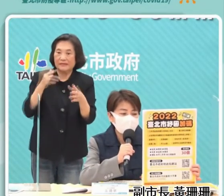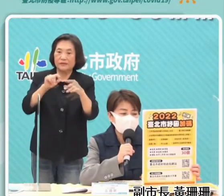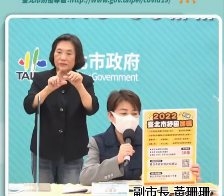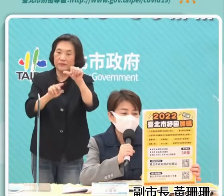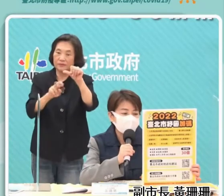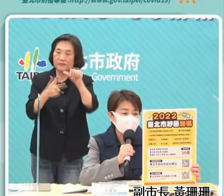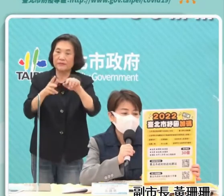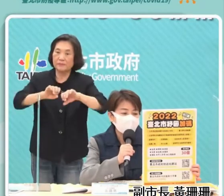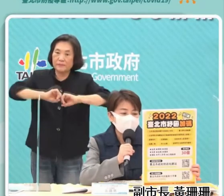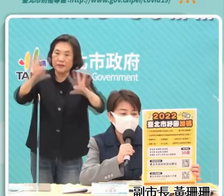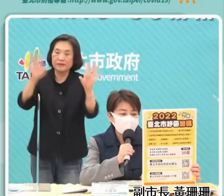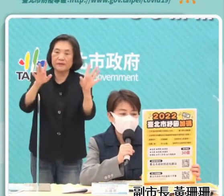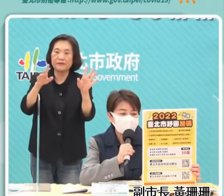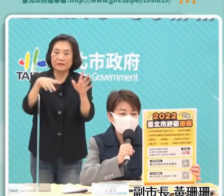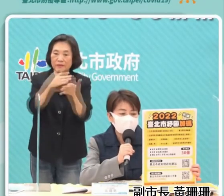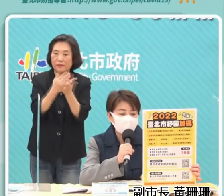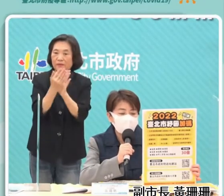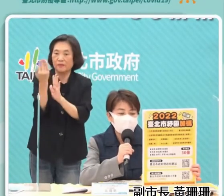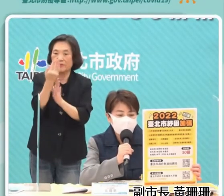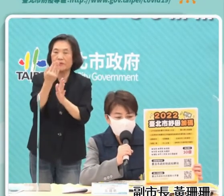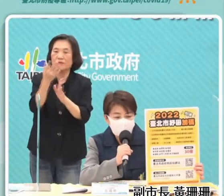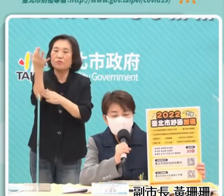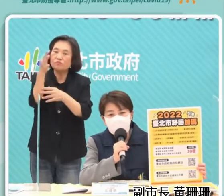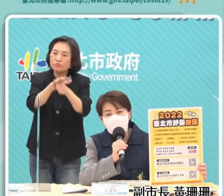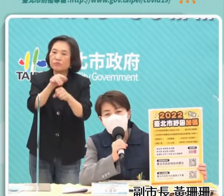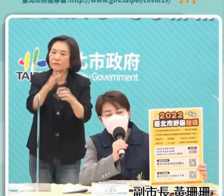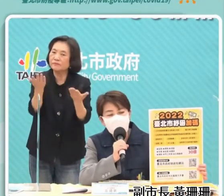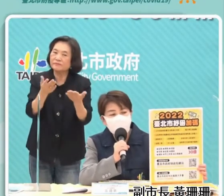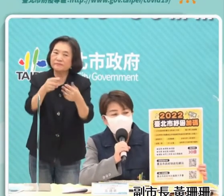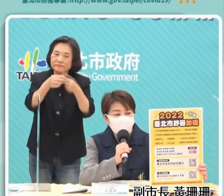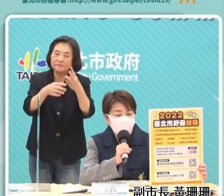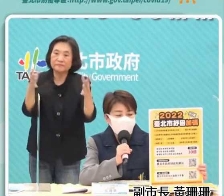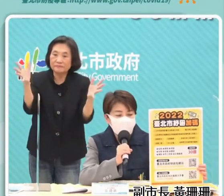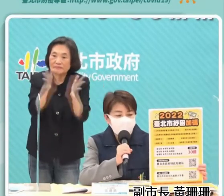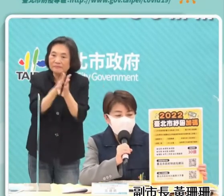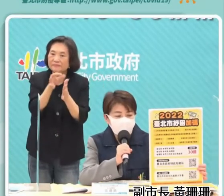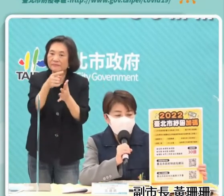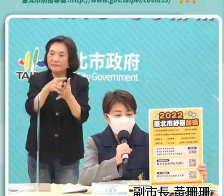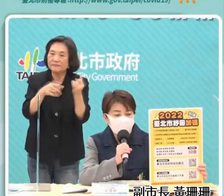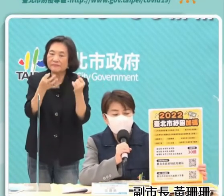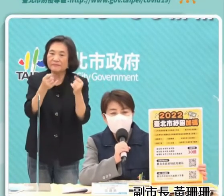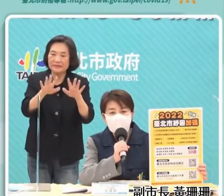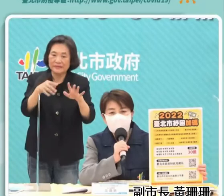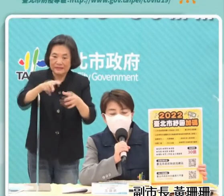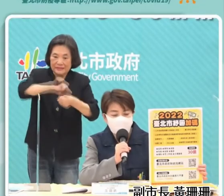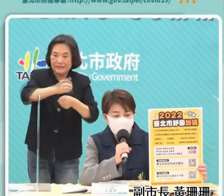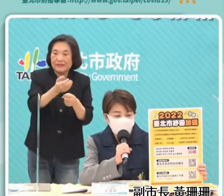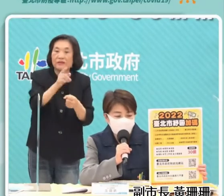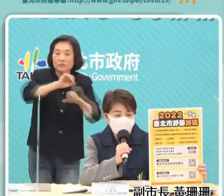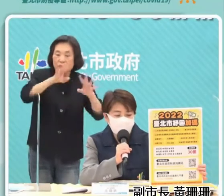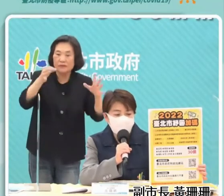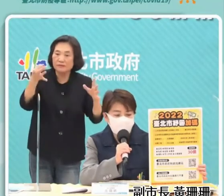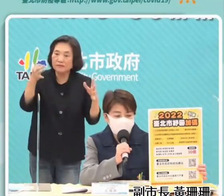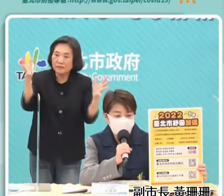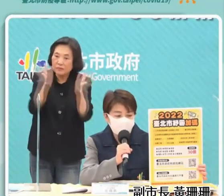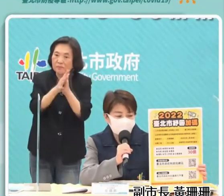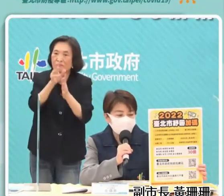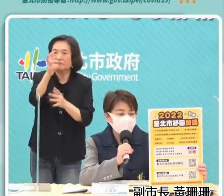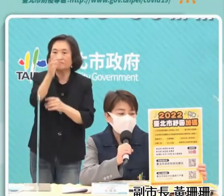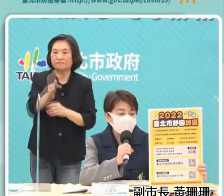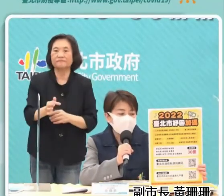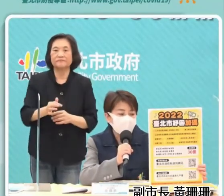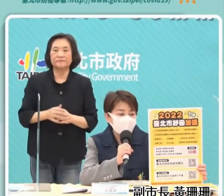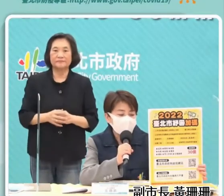27号公布的有九项的纾困措施，总金额加上今天的部分，总金额近30亿